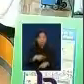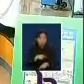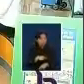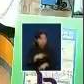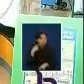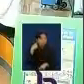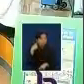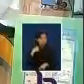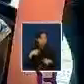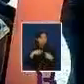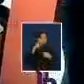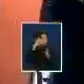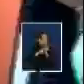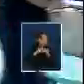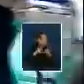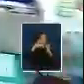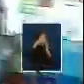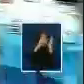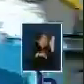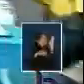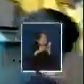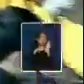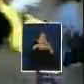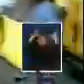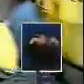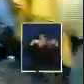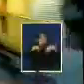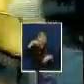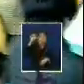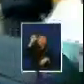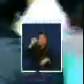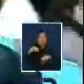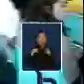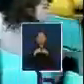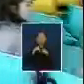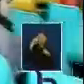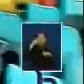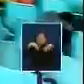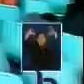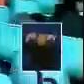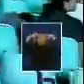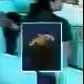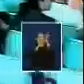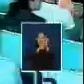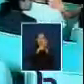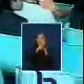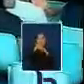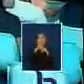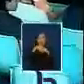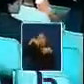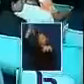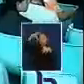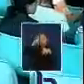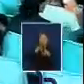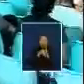จนภาคใต้ก็คือพื้นที่ที่ฝนตกหนัก ครับใช่ครับ เพราะว่า วันออกเนี่ยเพราะว่าความที่ฝนตกหนักเนี่ยเชื้อมันอยู่ได้เพราะความชื้น